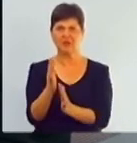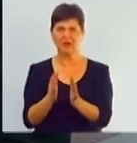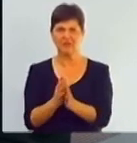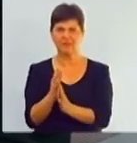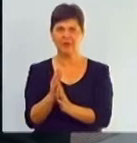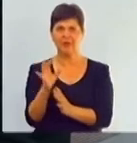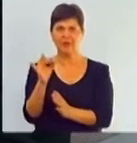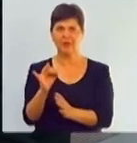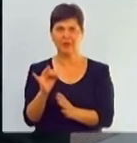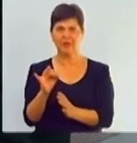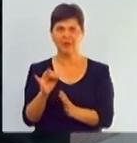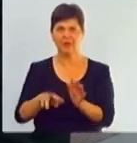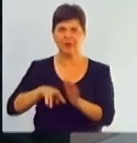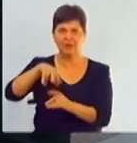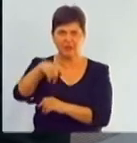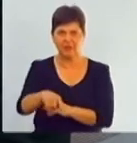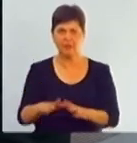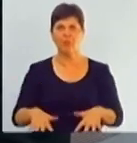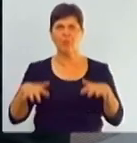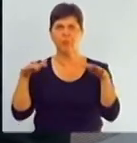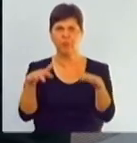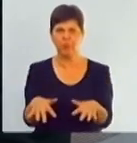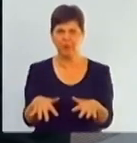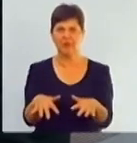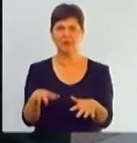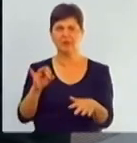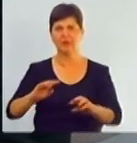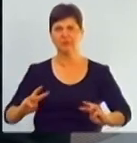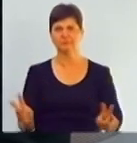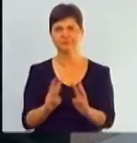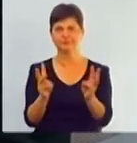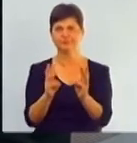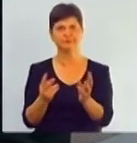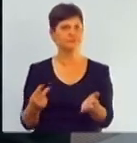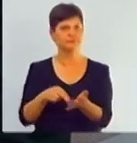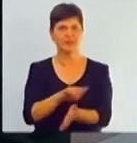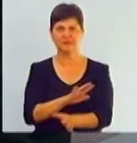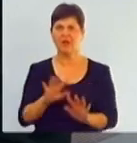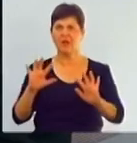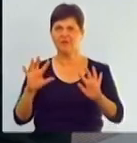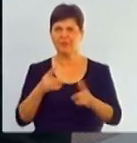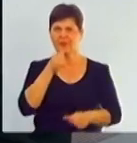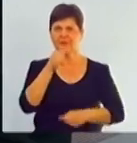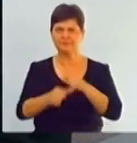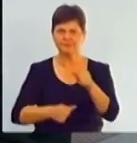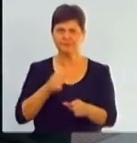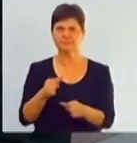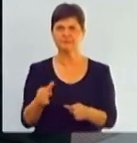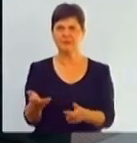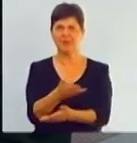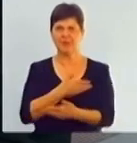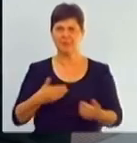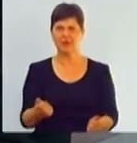перечепилася, впала і обдало полум'ям і вже не встала. І таких випадків з року в рік ми, на жаль,